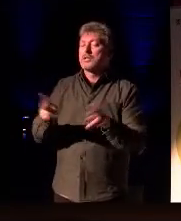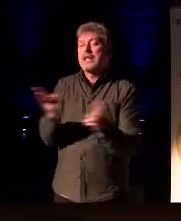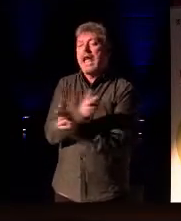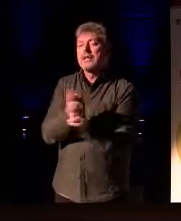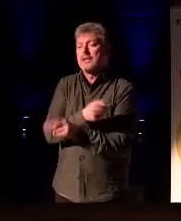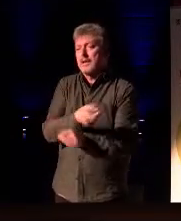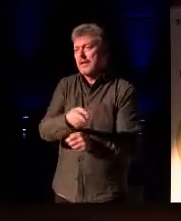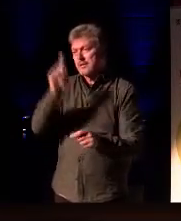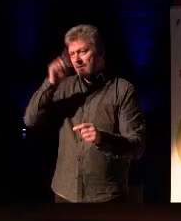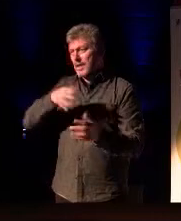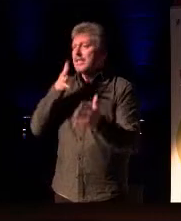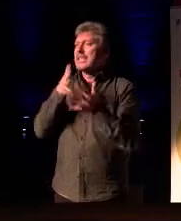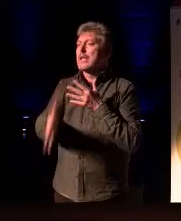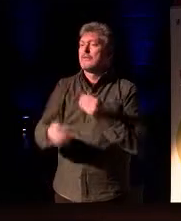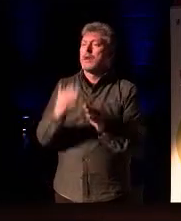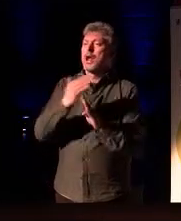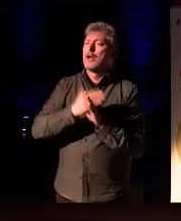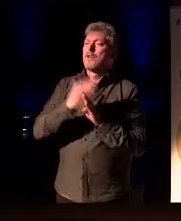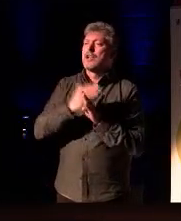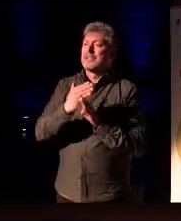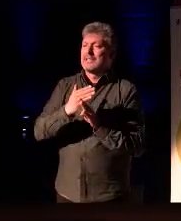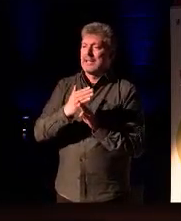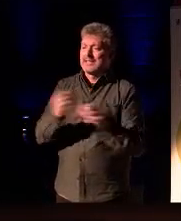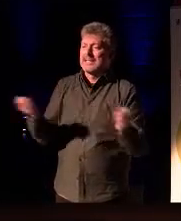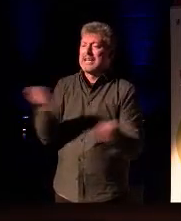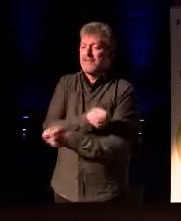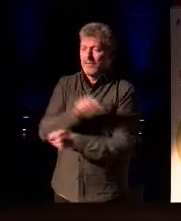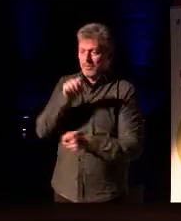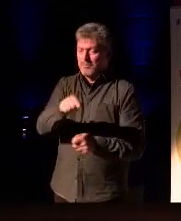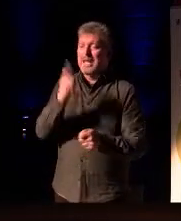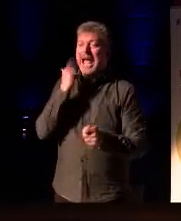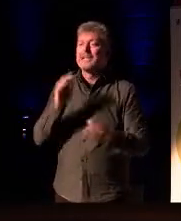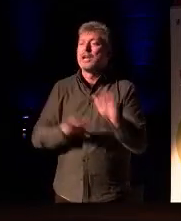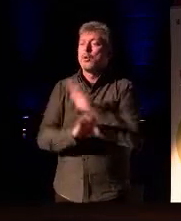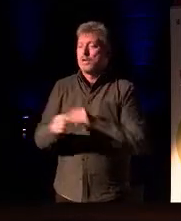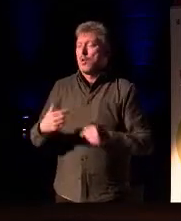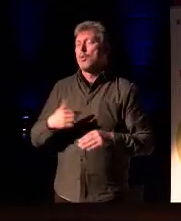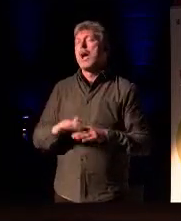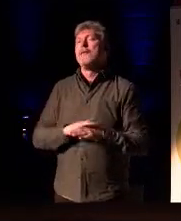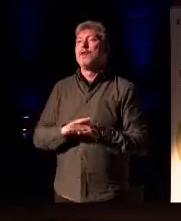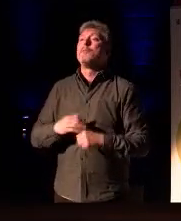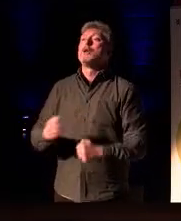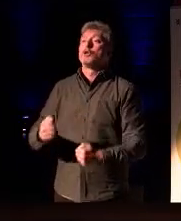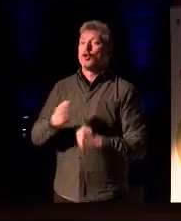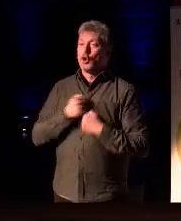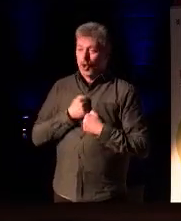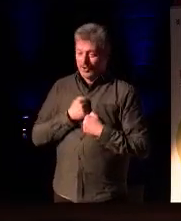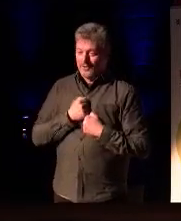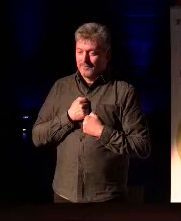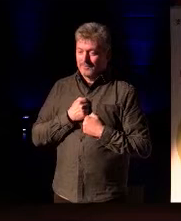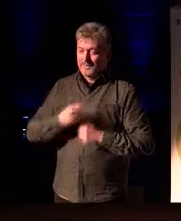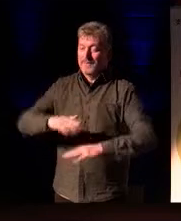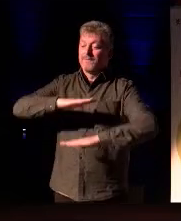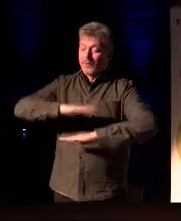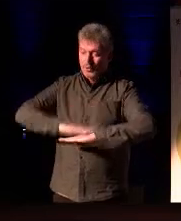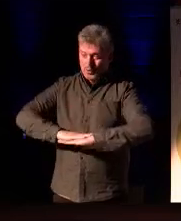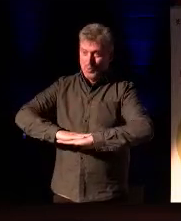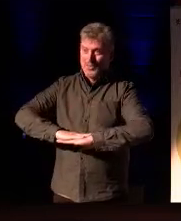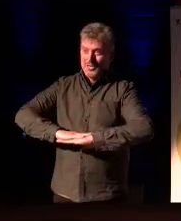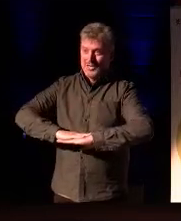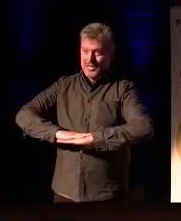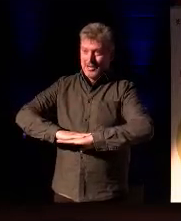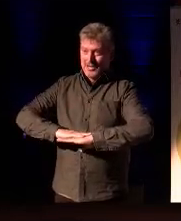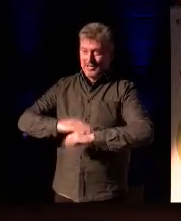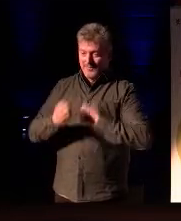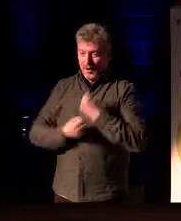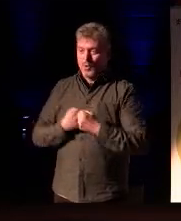sånn at vi kan gjennomføre en kvalitetsreform I eldreomsorgen. Og jeg føler meg trygg på at grunnlaget vi har lagt gjør det mulig å